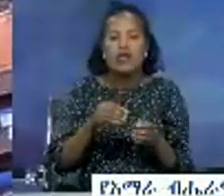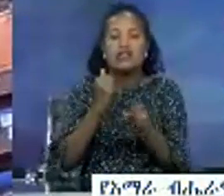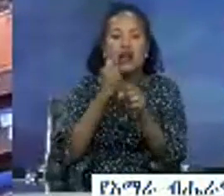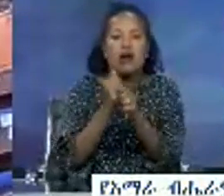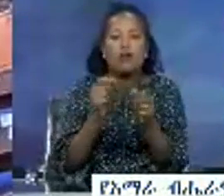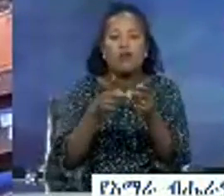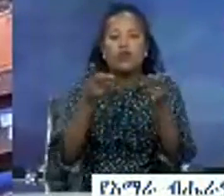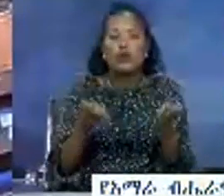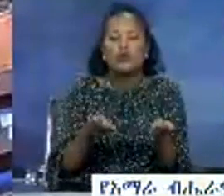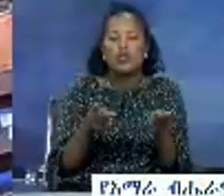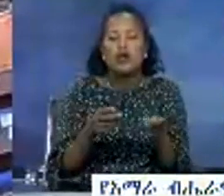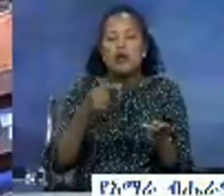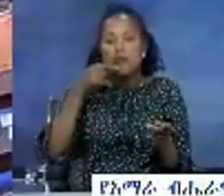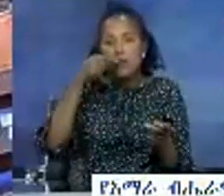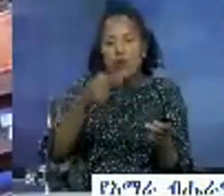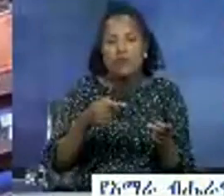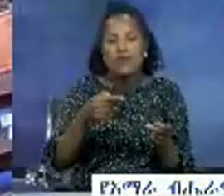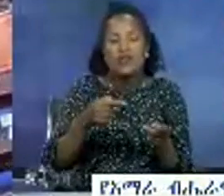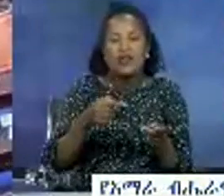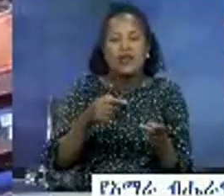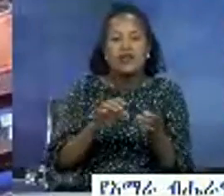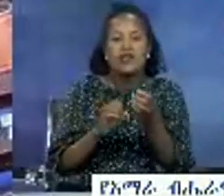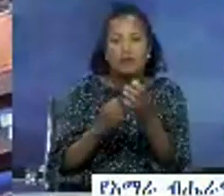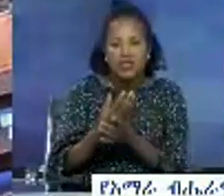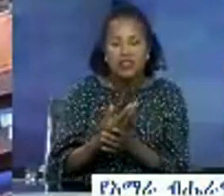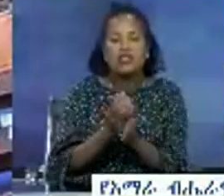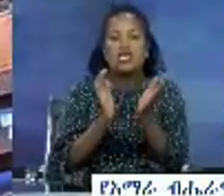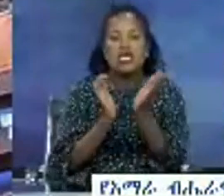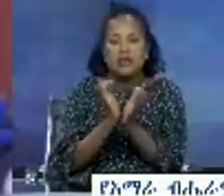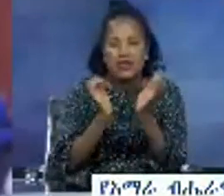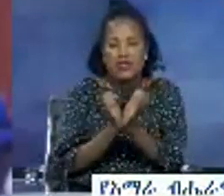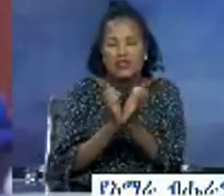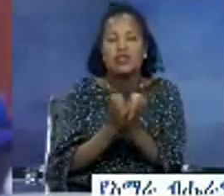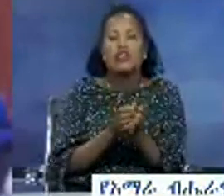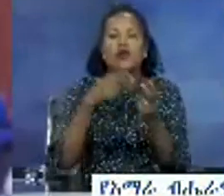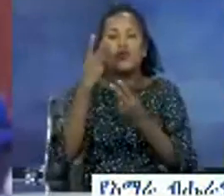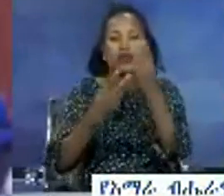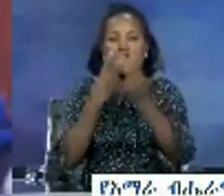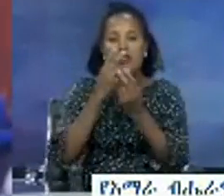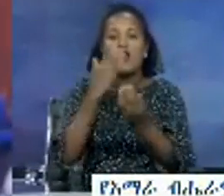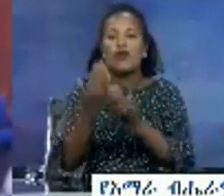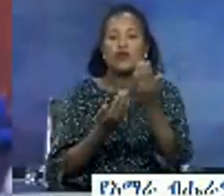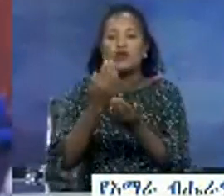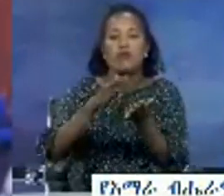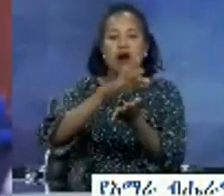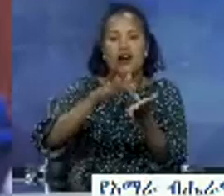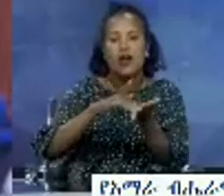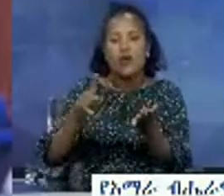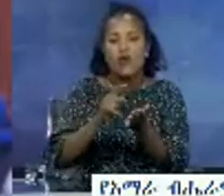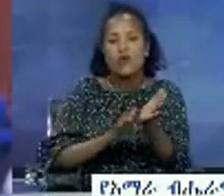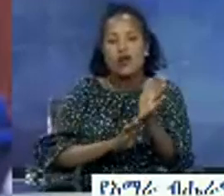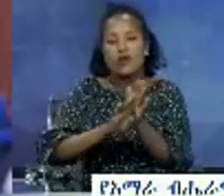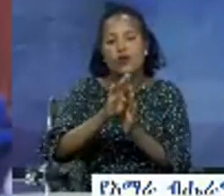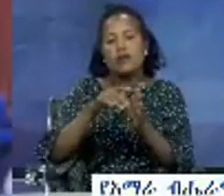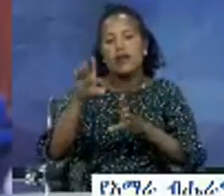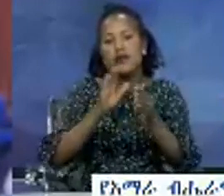ቦታዎች ብሎም የምርት፣ የግብይት፣ የጉብኝትና የአገልግሎት ማዕከላት ሆነው እንዲያድጉ ከማድረግም